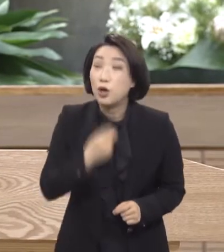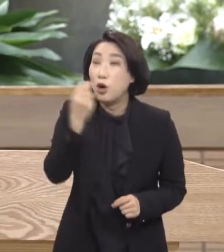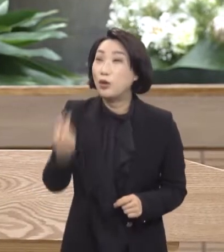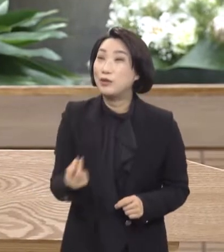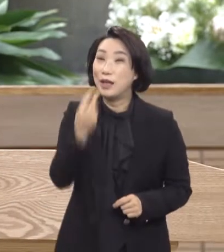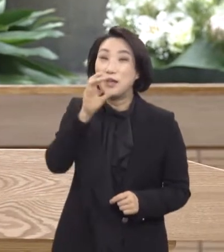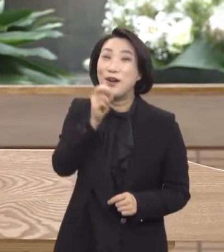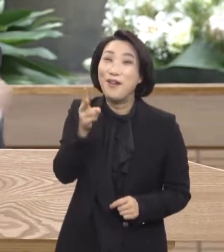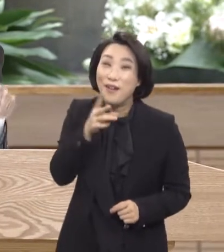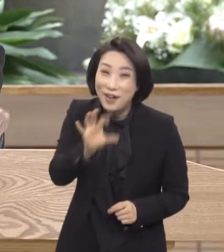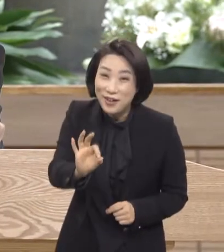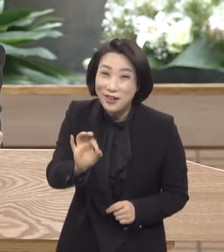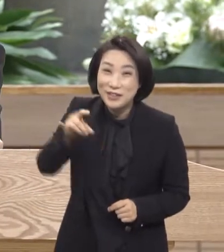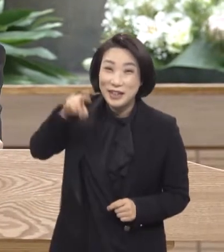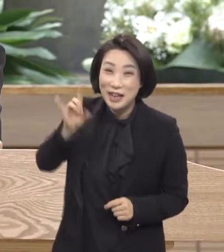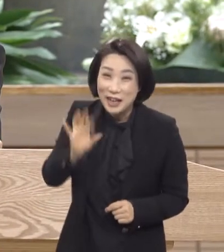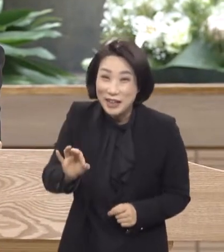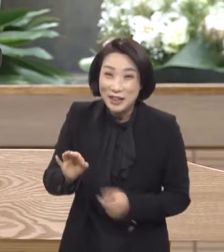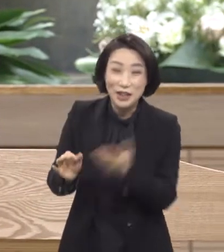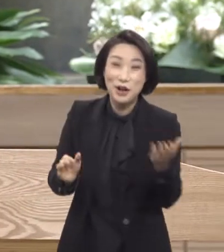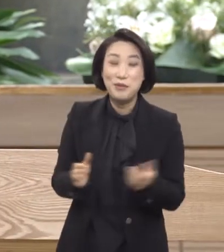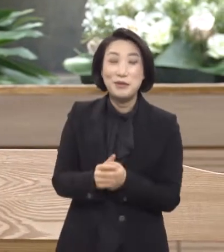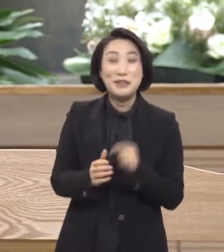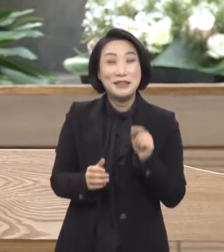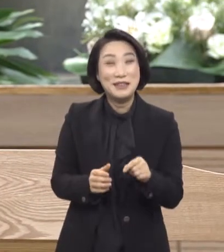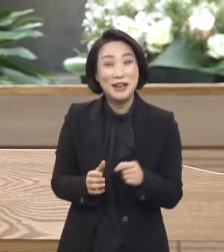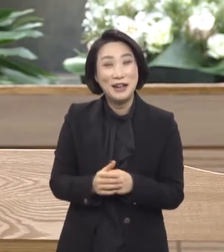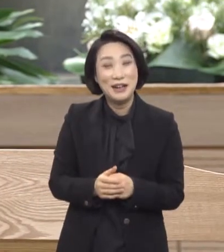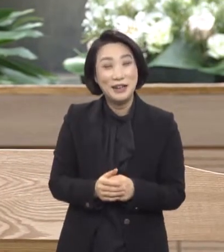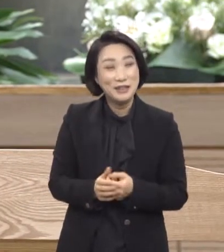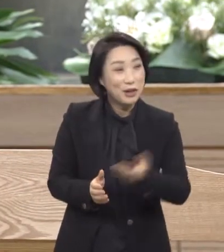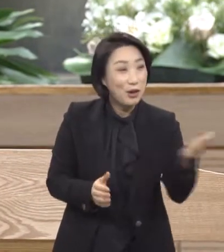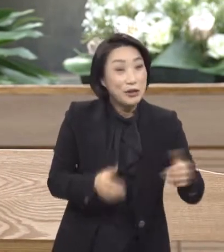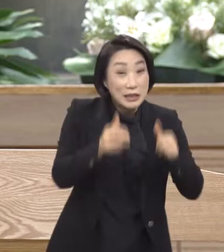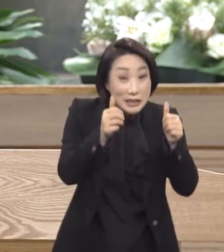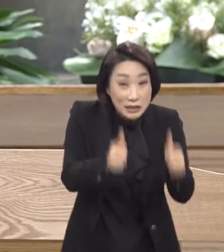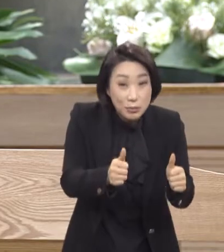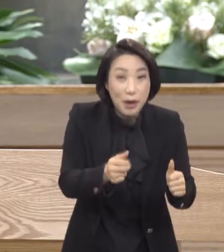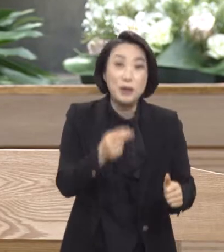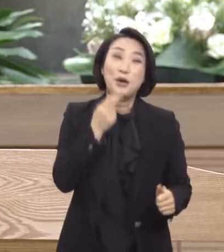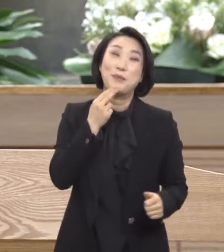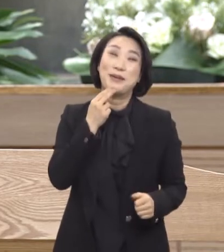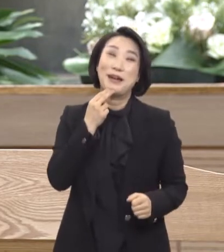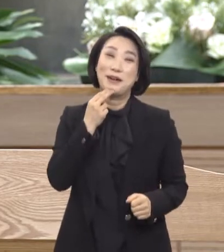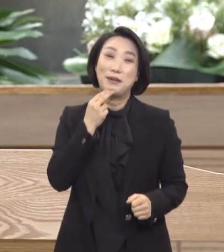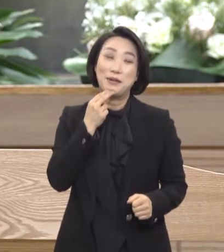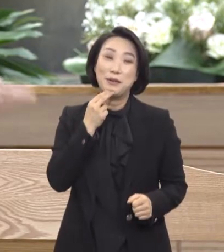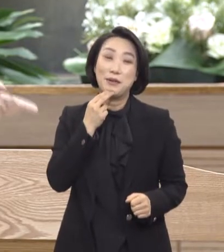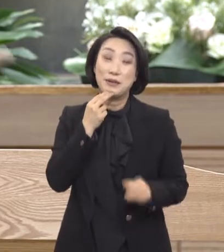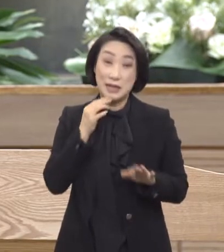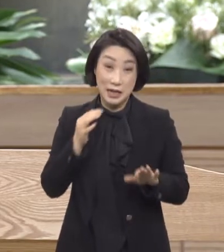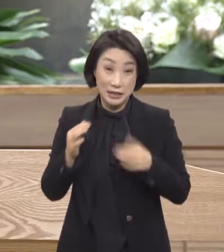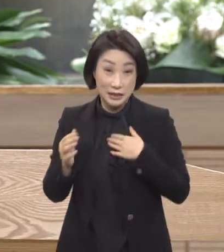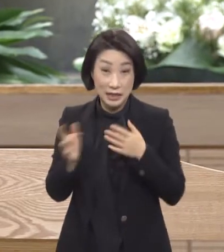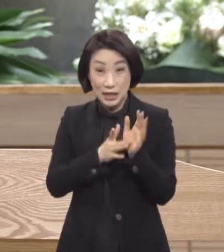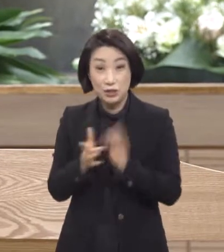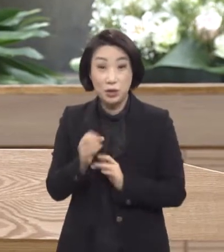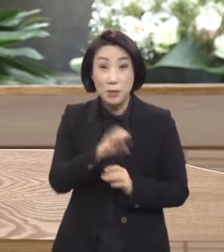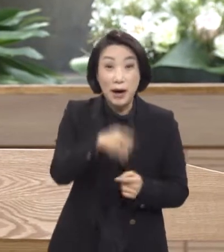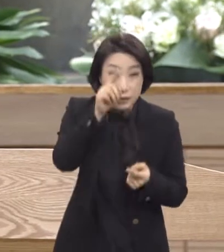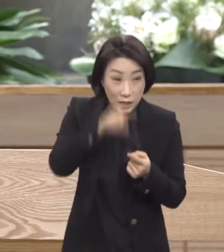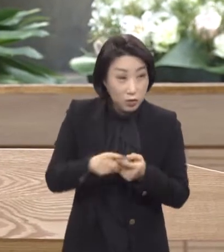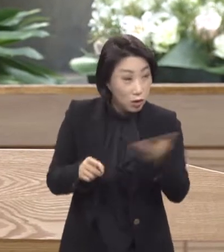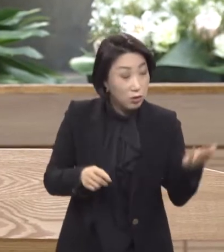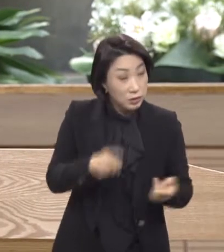영생. 이 영생이라는 말이 왜 붙었어요? 너를 심판하지 않는다. 내가 한 그 말대로